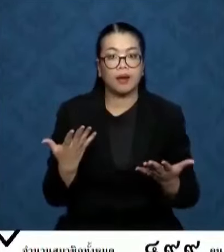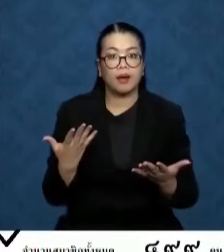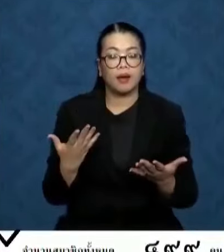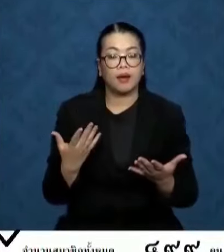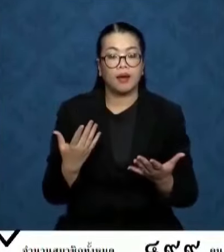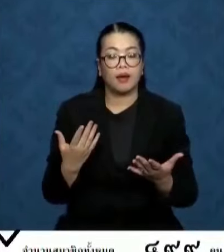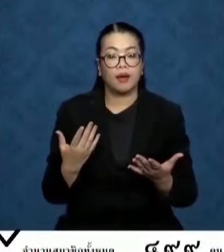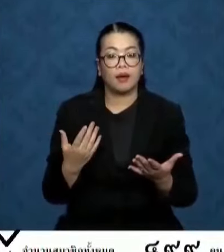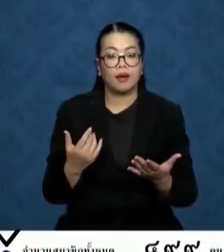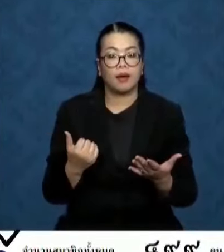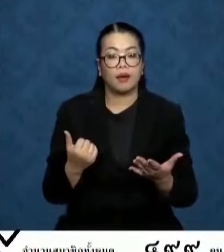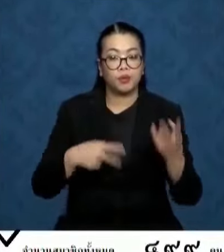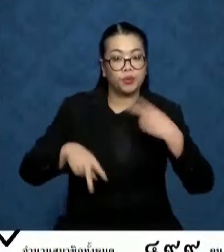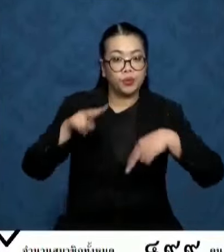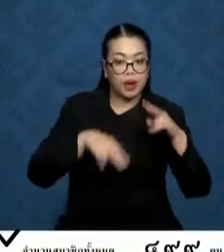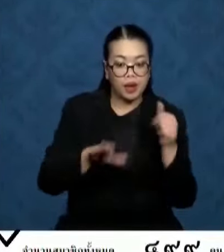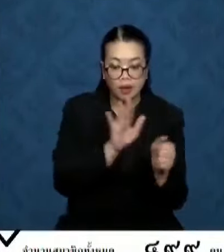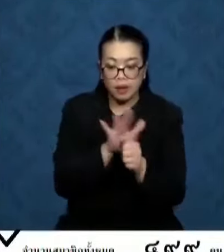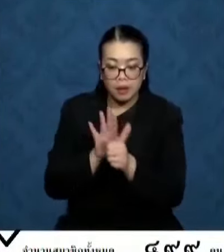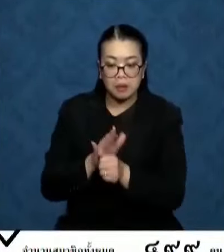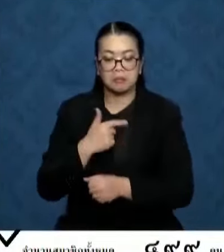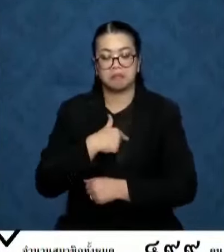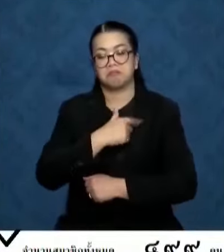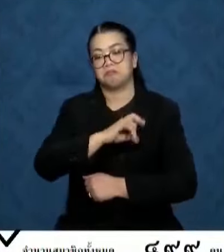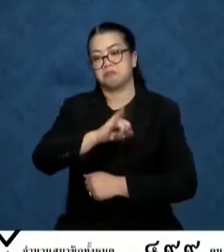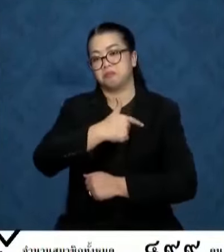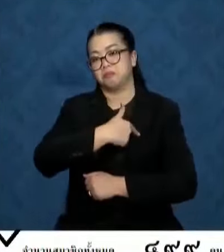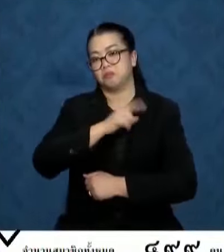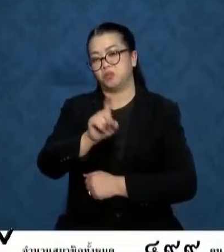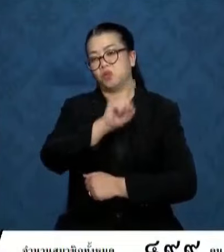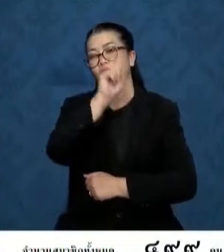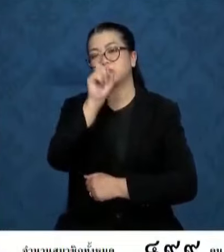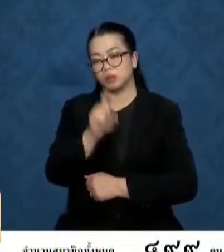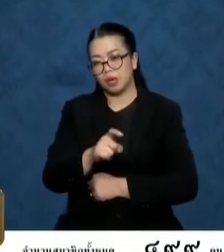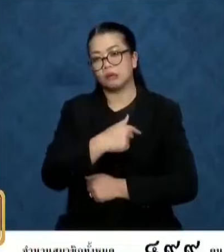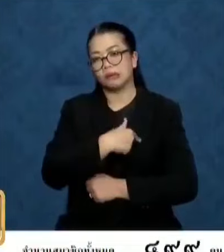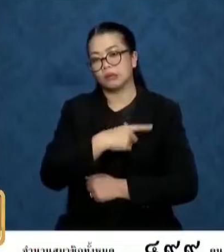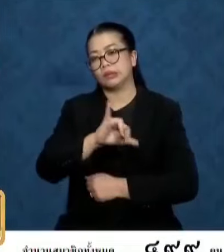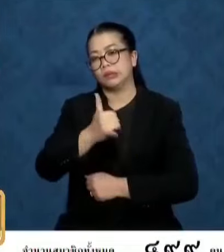เพราะมีข้อเคลือบแครงเกิดขึ้ในสังคม